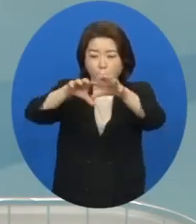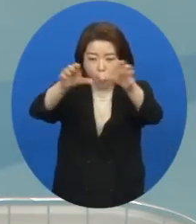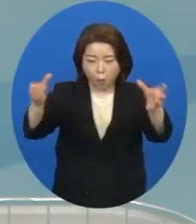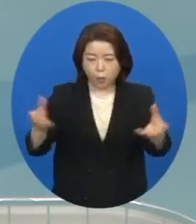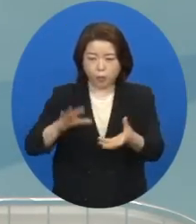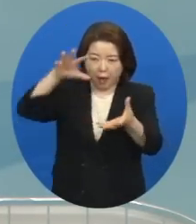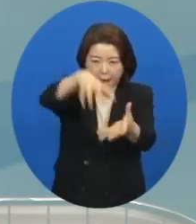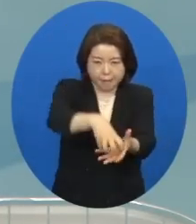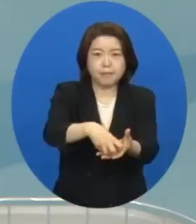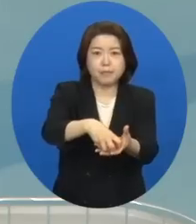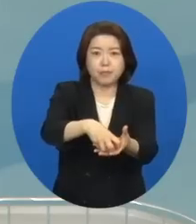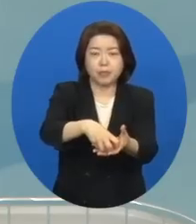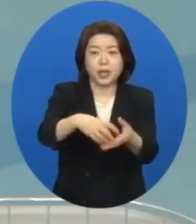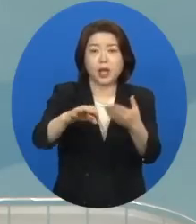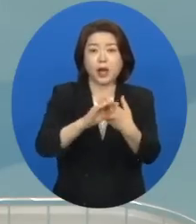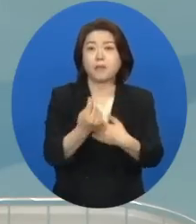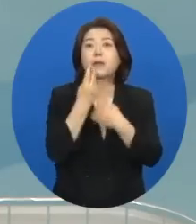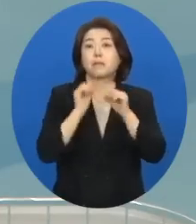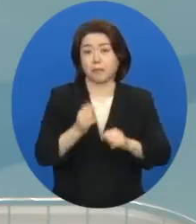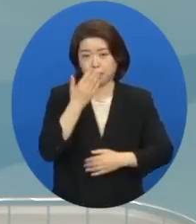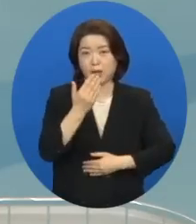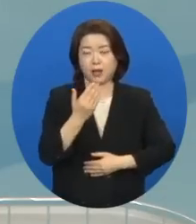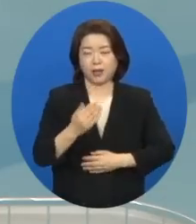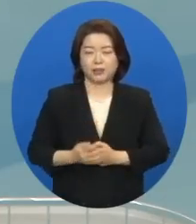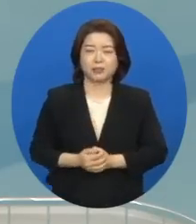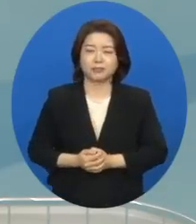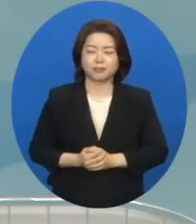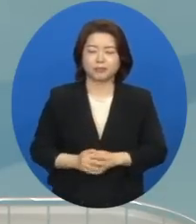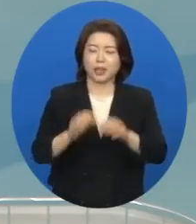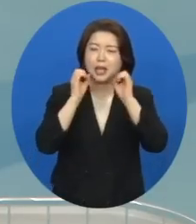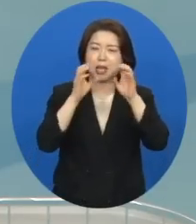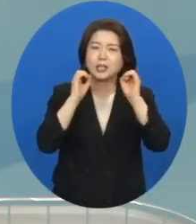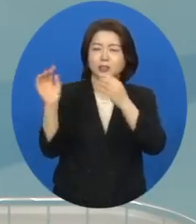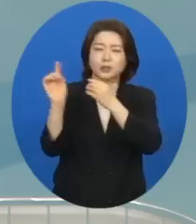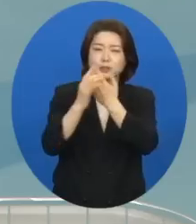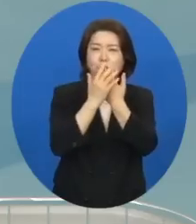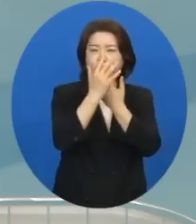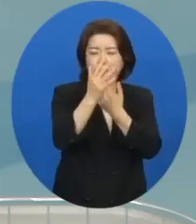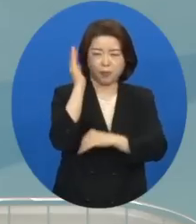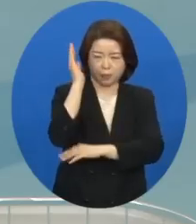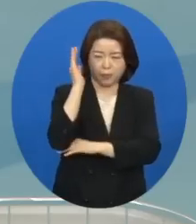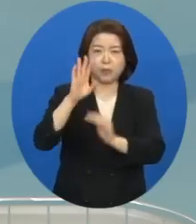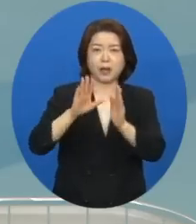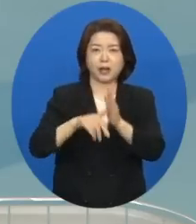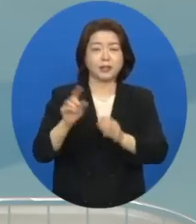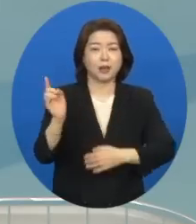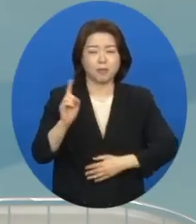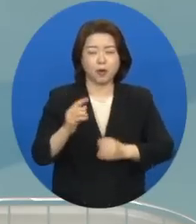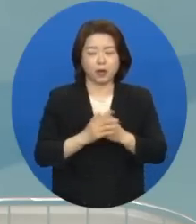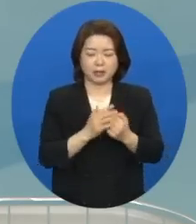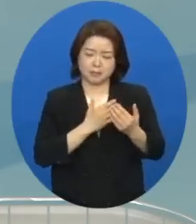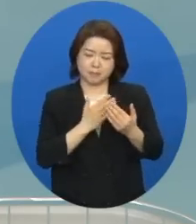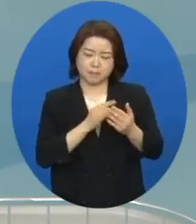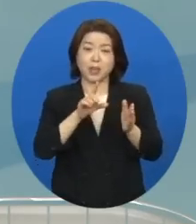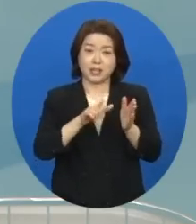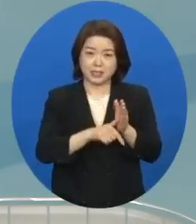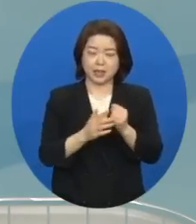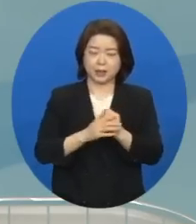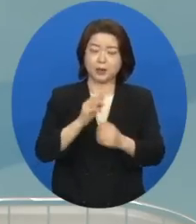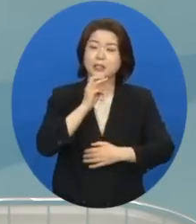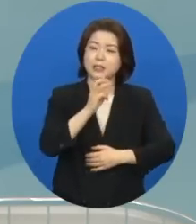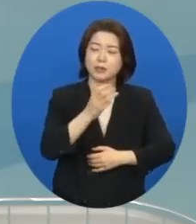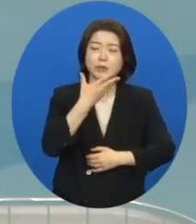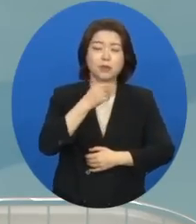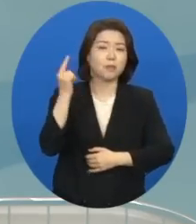거죠. 전도 집회할 때마다 가장 가슴 졸이는 시간이 한 30분 복음의 말씀을